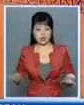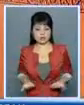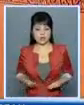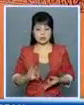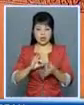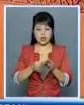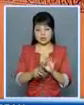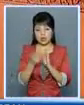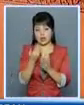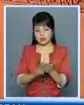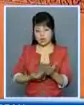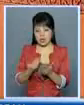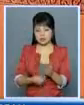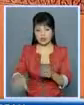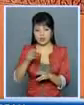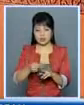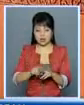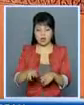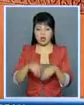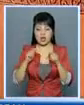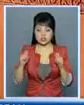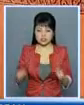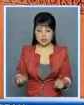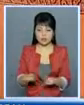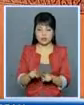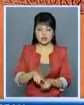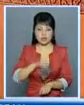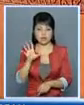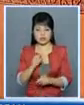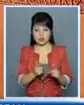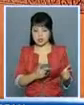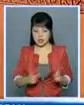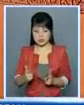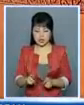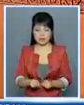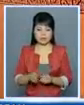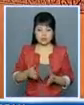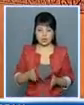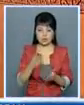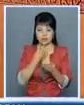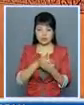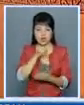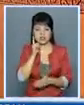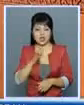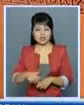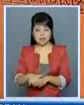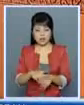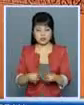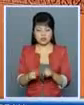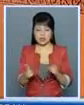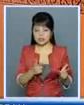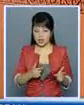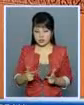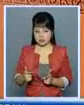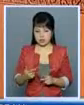бізге барлық жағынан ашып, бәрін дайындап берді деп ойлаймын. Тек қана бізге жастарға дайын